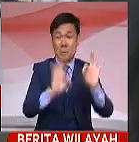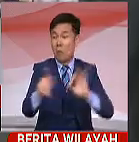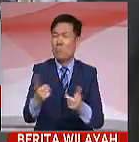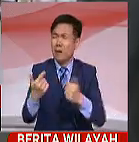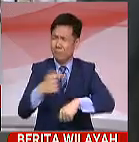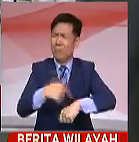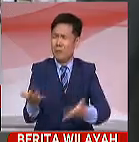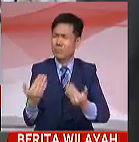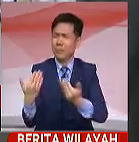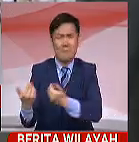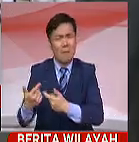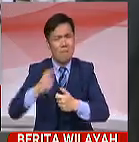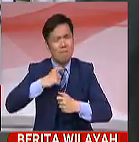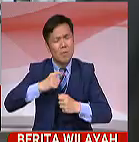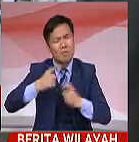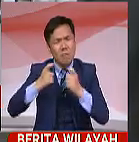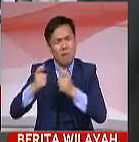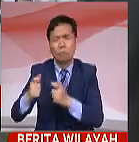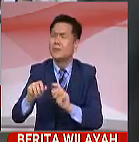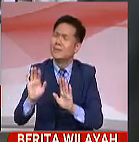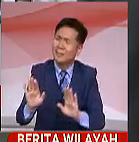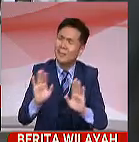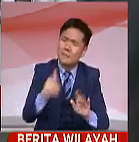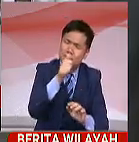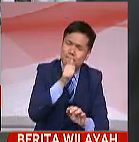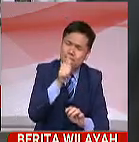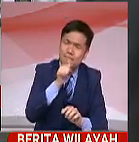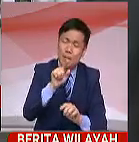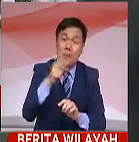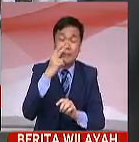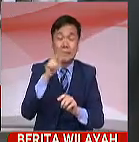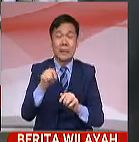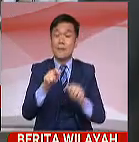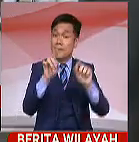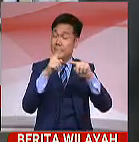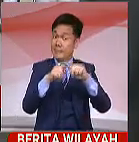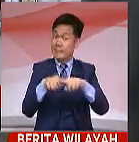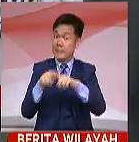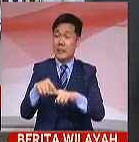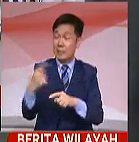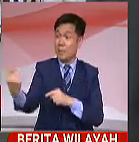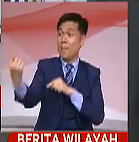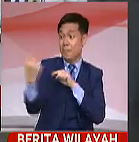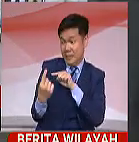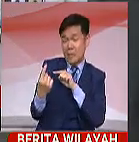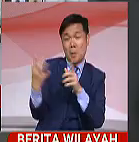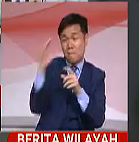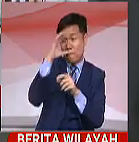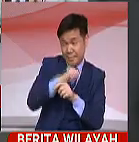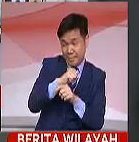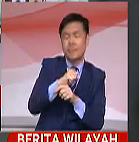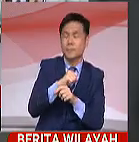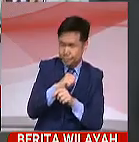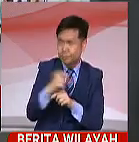cepat, memang tak boleh nak membantulah. So kita akan ikut prioriti. Para calon-calon yang datang dulu terlepas tarikh, kita